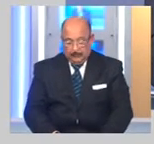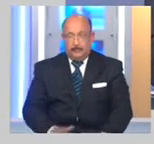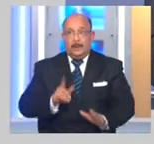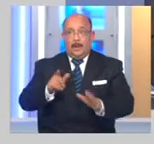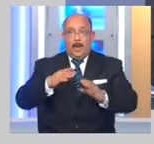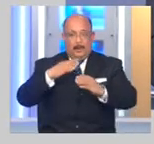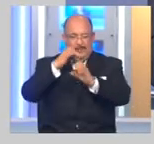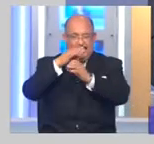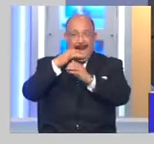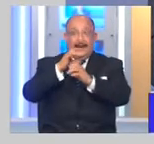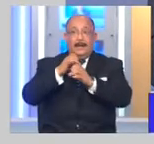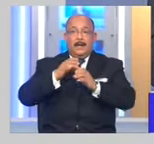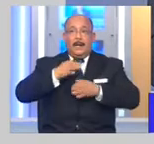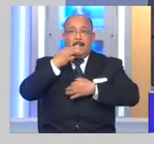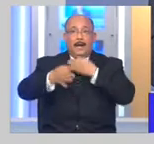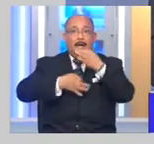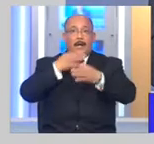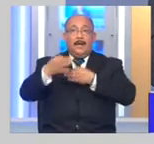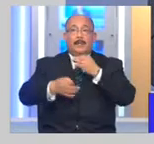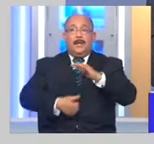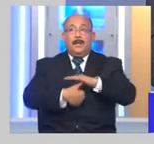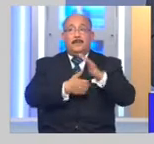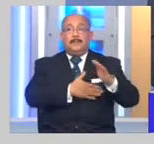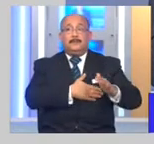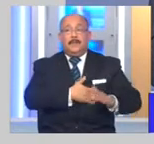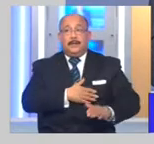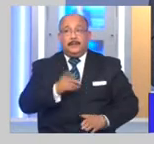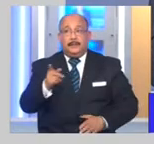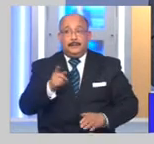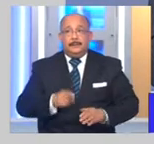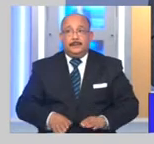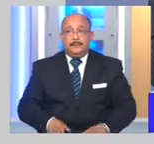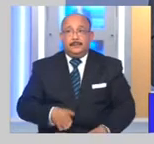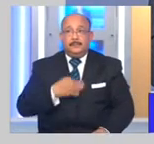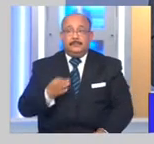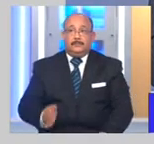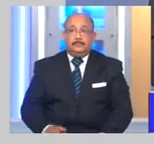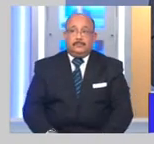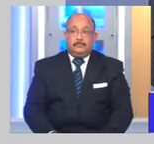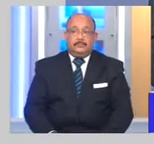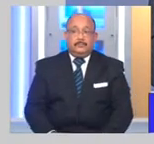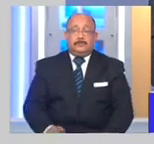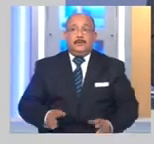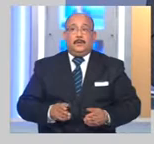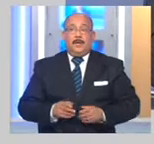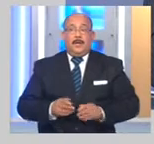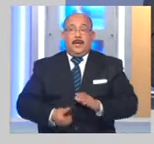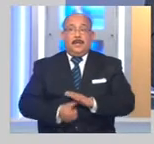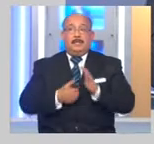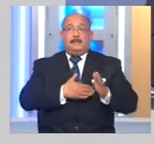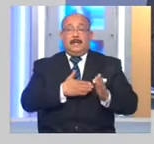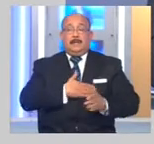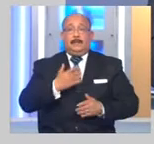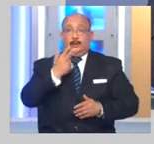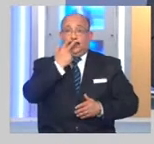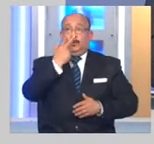تاريخي بالفعل، يؤكد مرة أخرى أن رئيس الدولة دائما هو أول المنصتين، معناتها